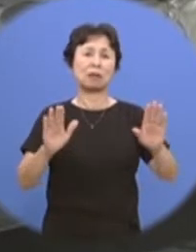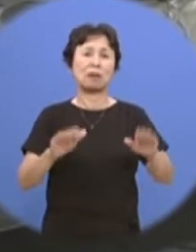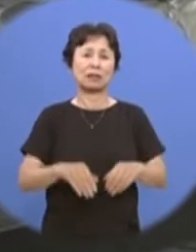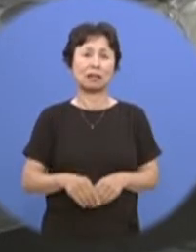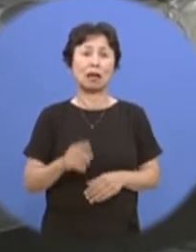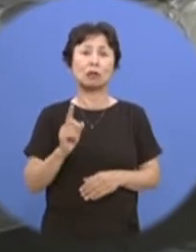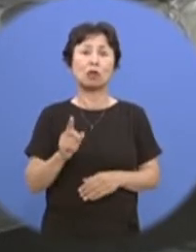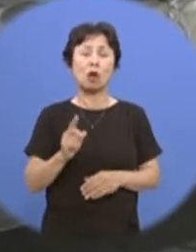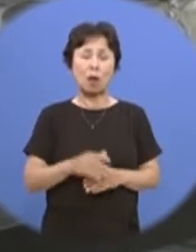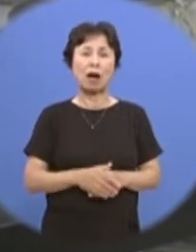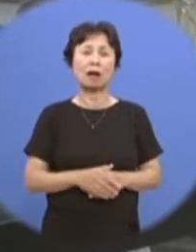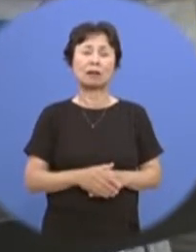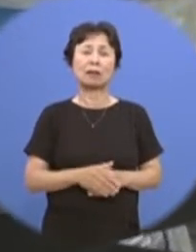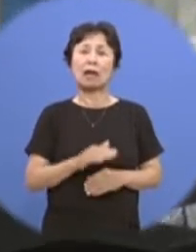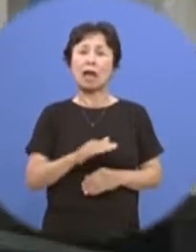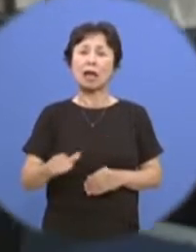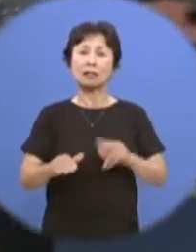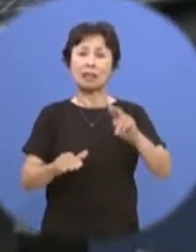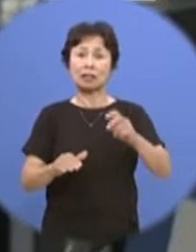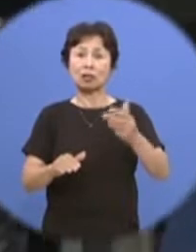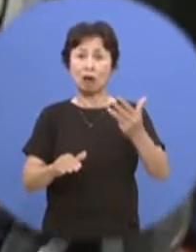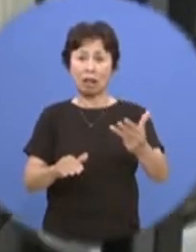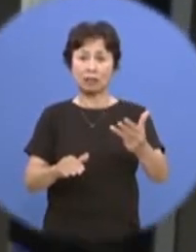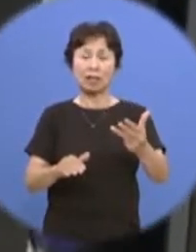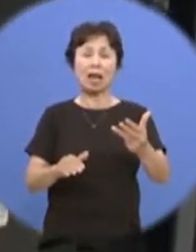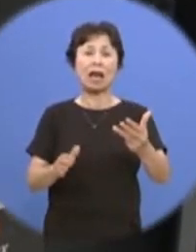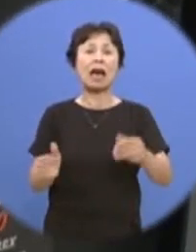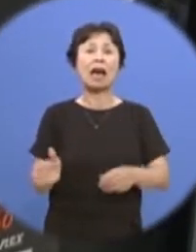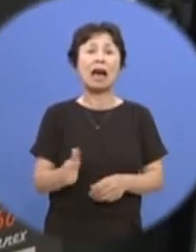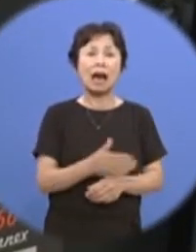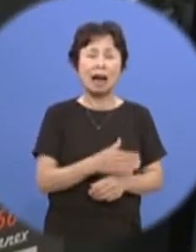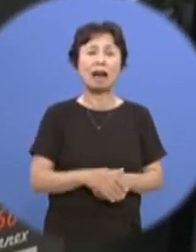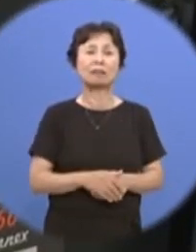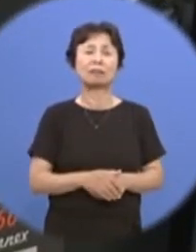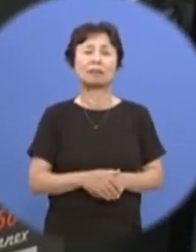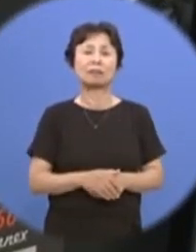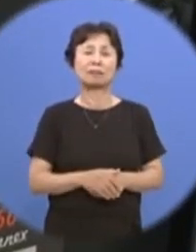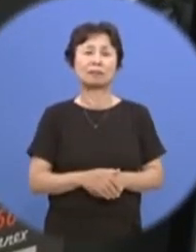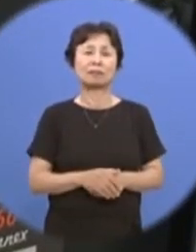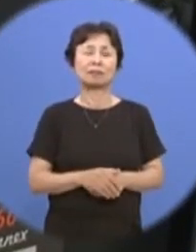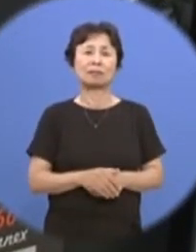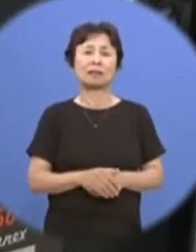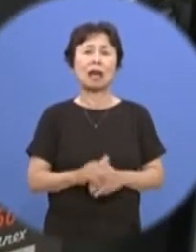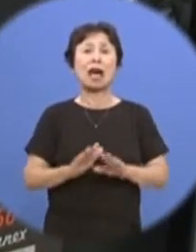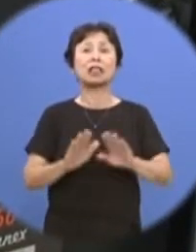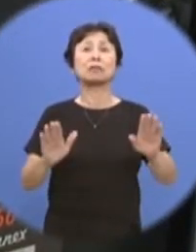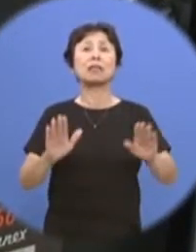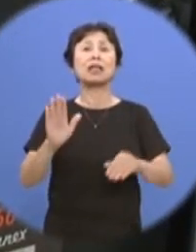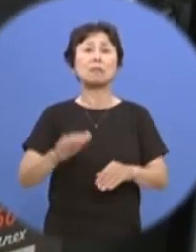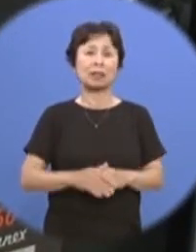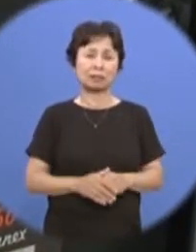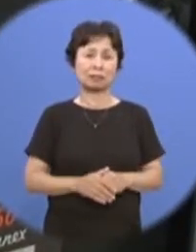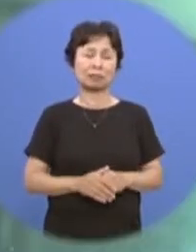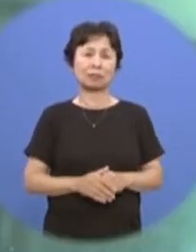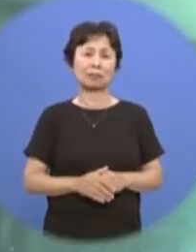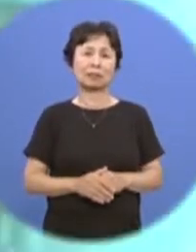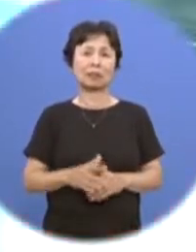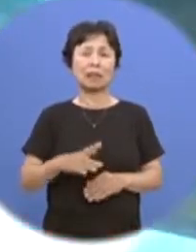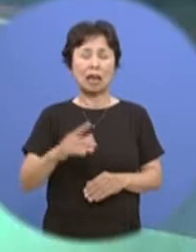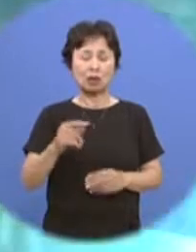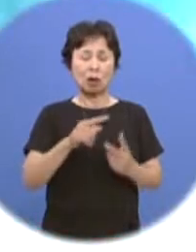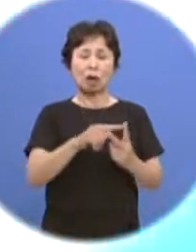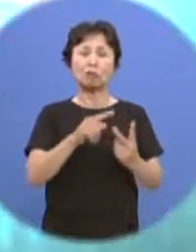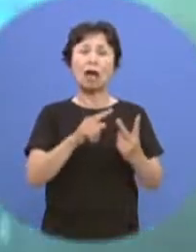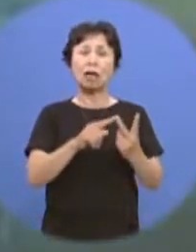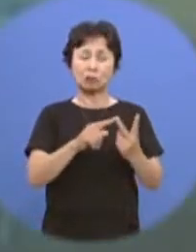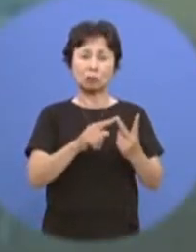ープンラボについてはですね、平成28年から我々すでに稼働してまして、すでに最初に2つの